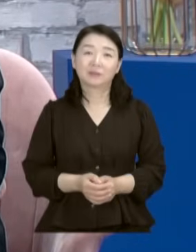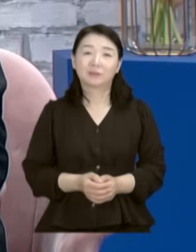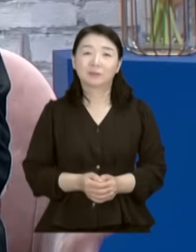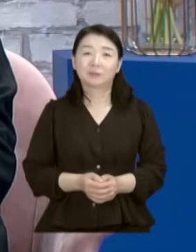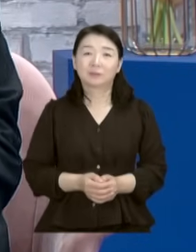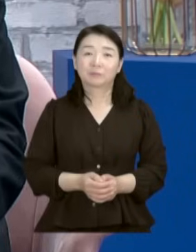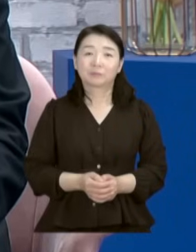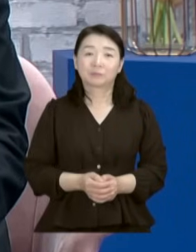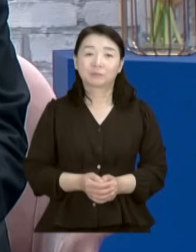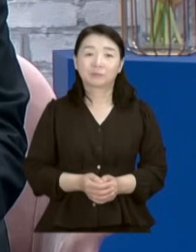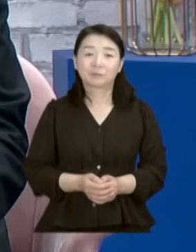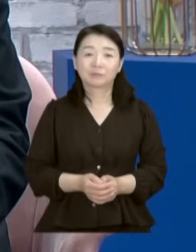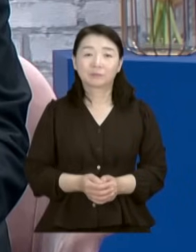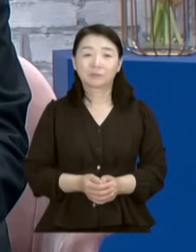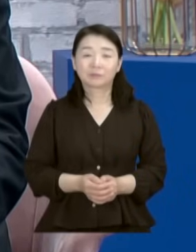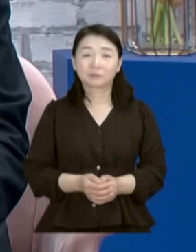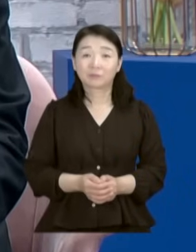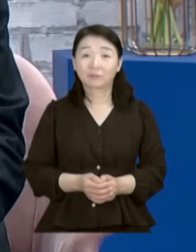그죠